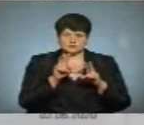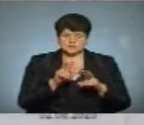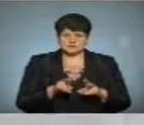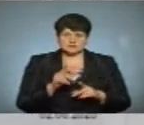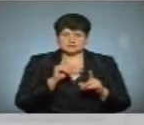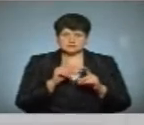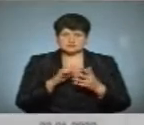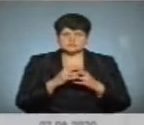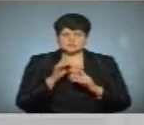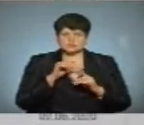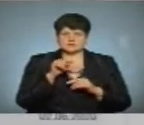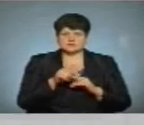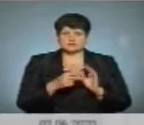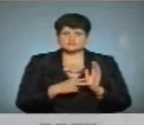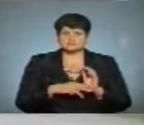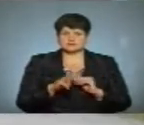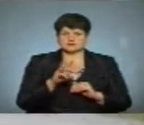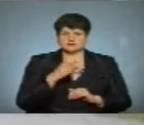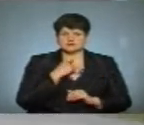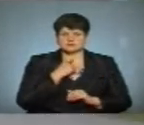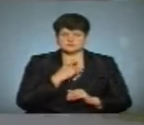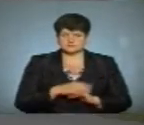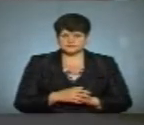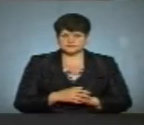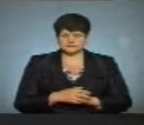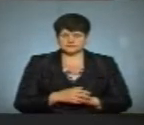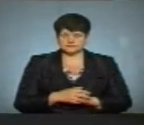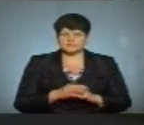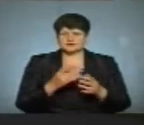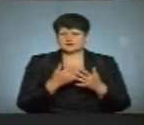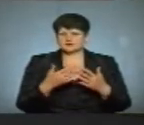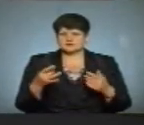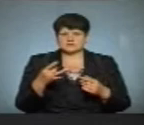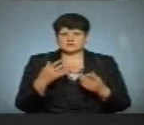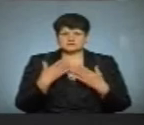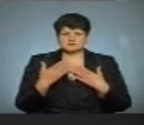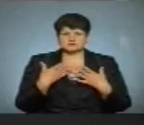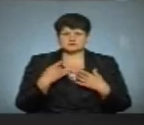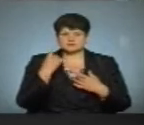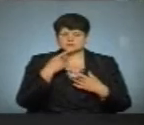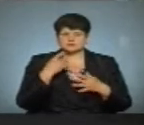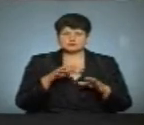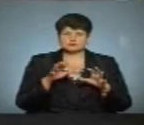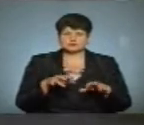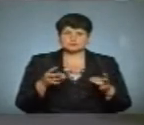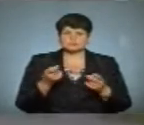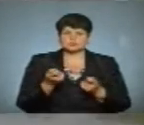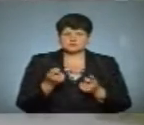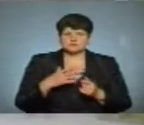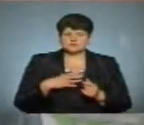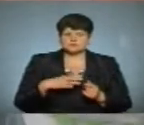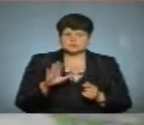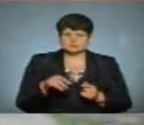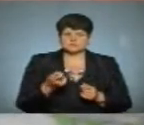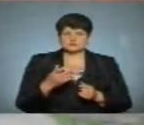ради. Наразі там 73 голоси. Декілька разів спілкувався особисто з головою, він мені казав, треба